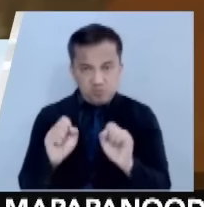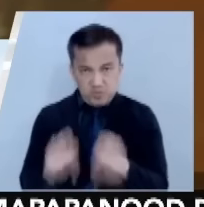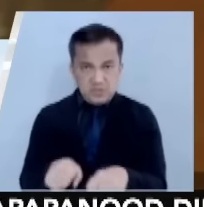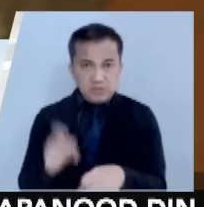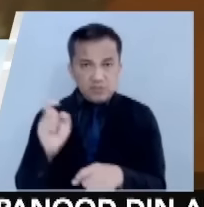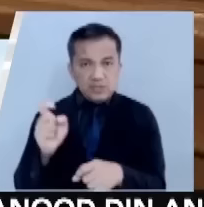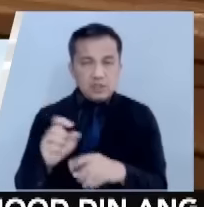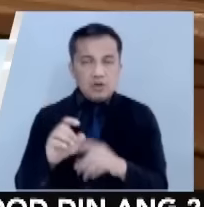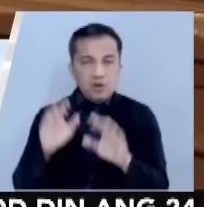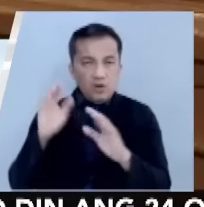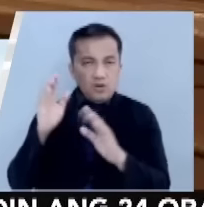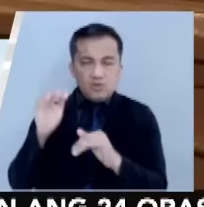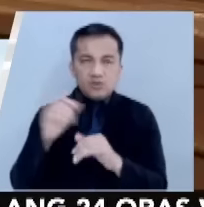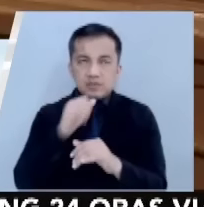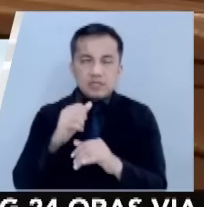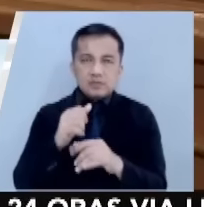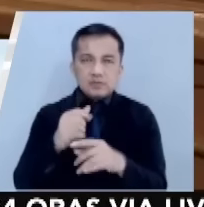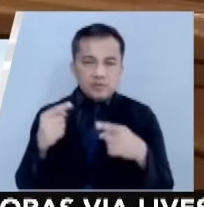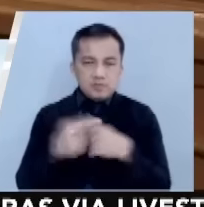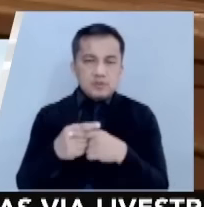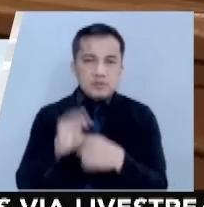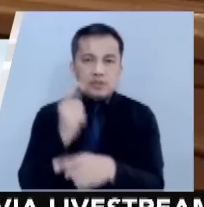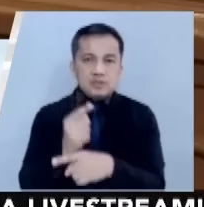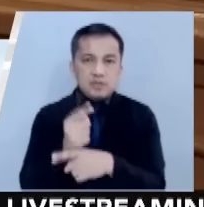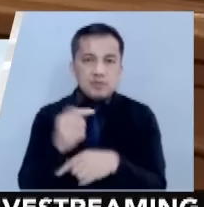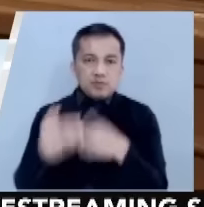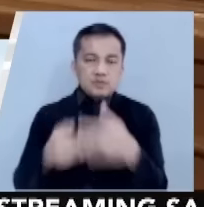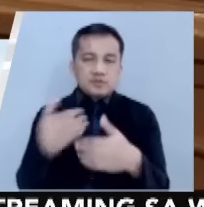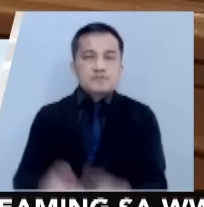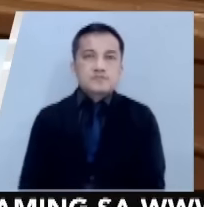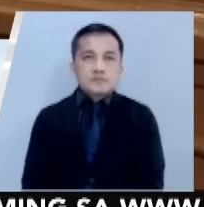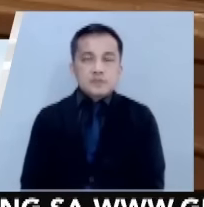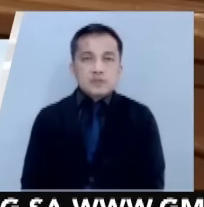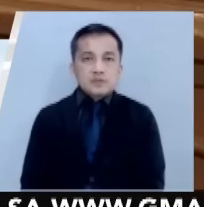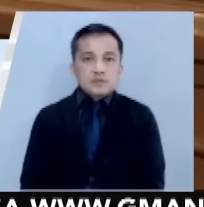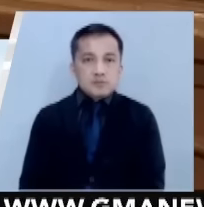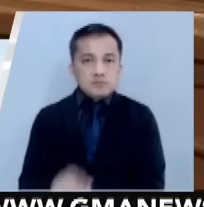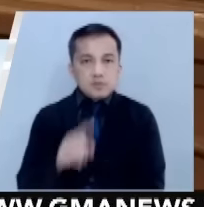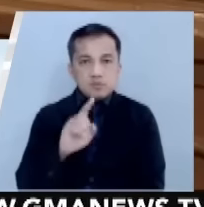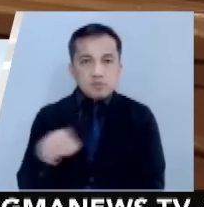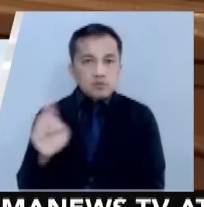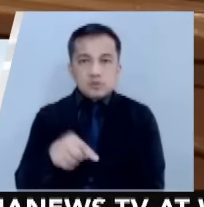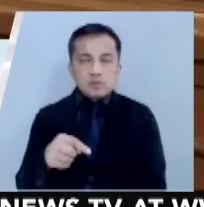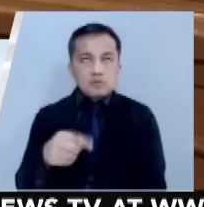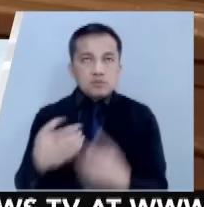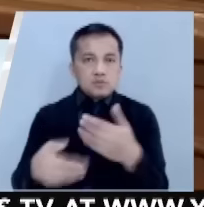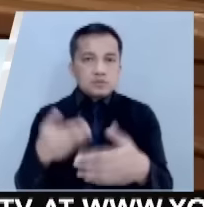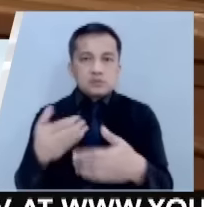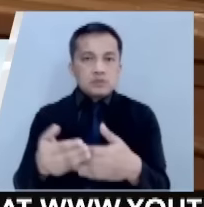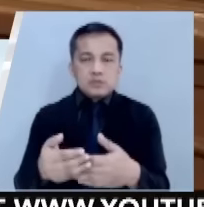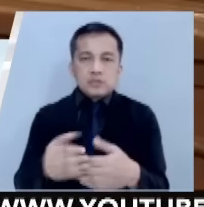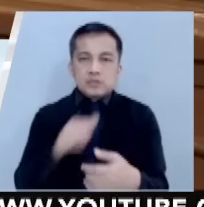ang tamang proseso. Pag na nadungisan yung proseso na yon, hindi rin yun maganda kahit sa paningin